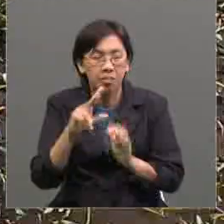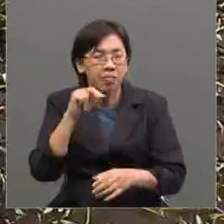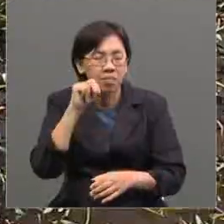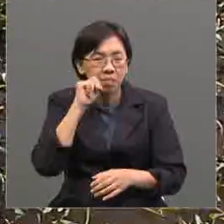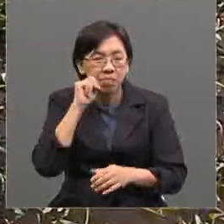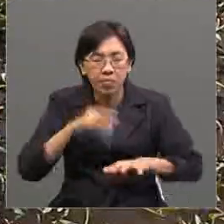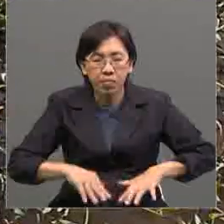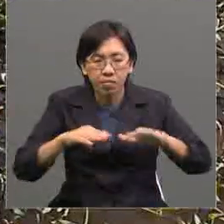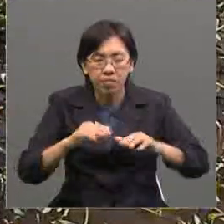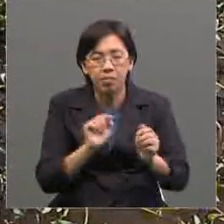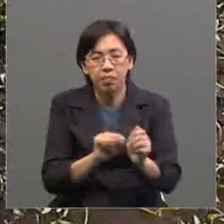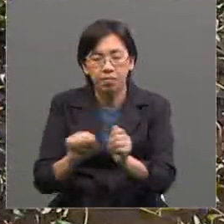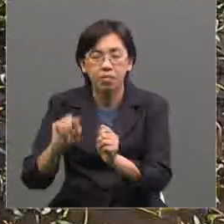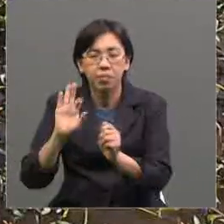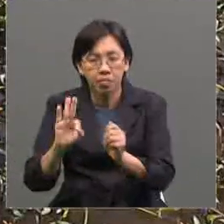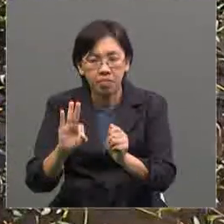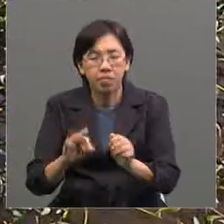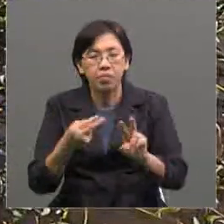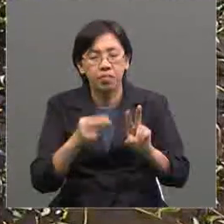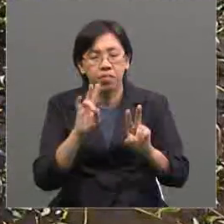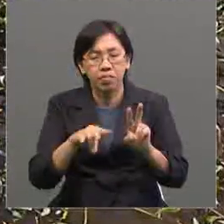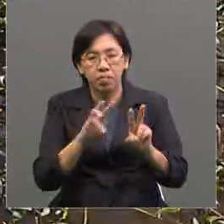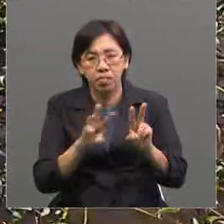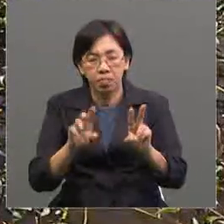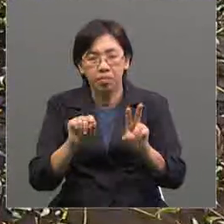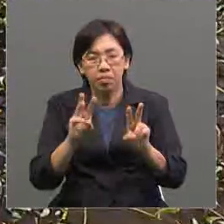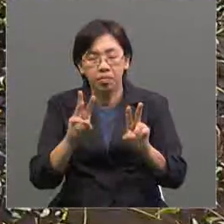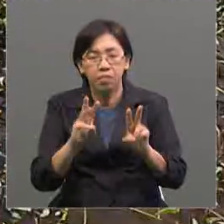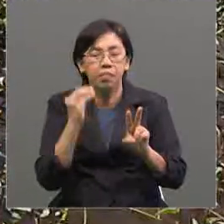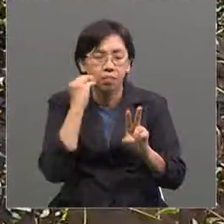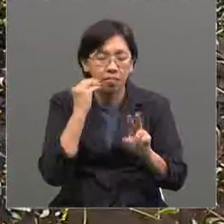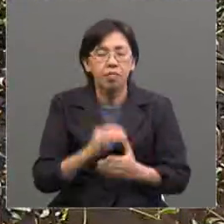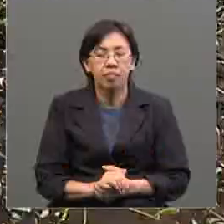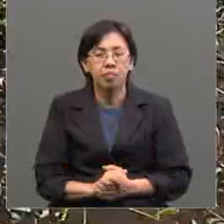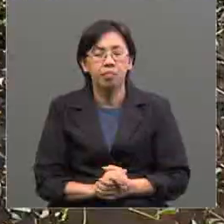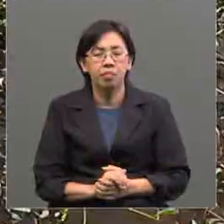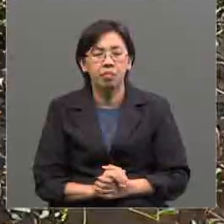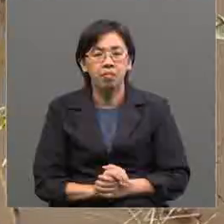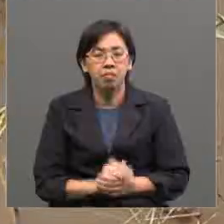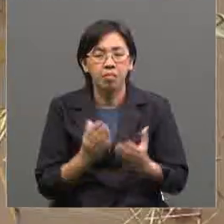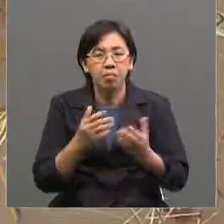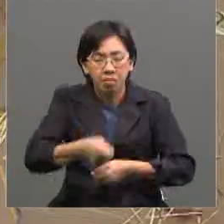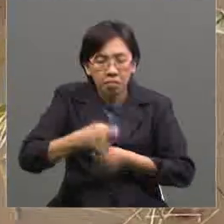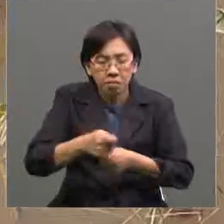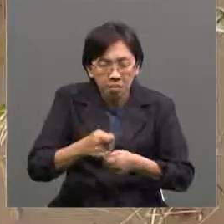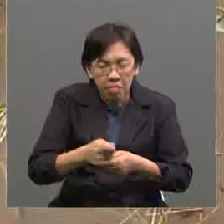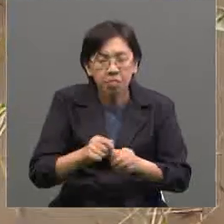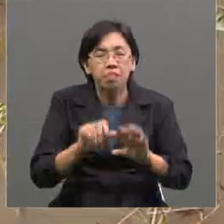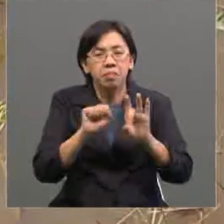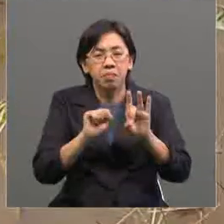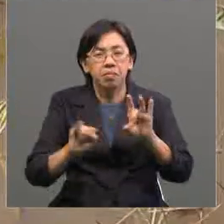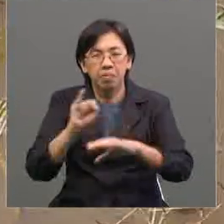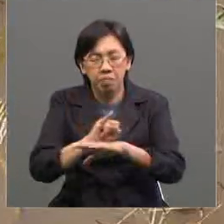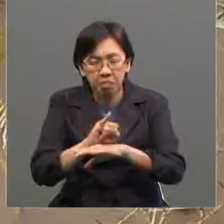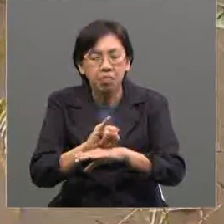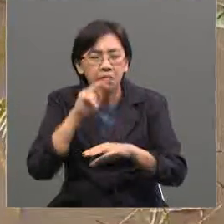พื้นที่ประสบภัย 9อำเภอนะครับ 27, 626ครัวเรือนแล้วก็ยังมีพื้นที่เพาะปลูก800,000กว่า